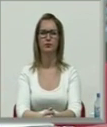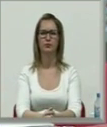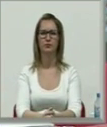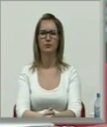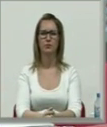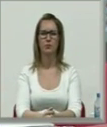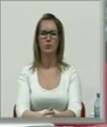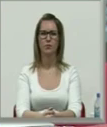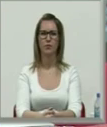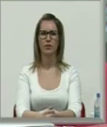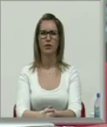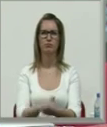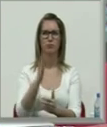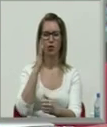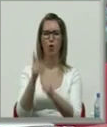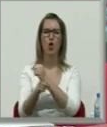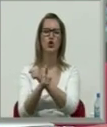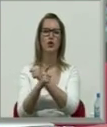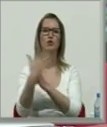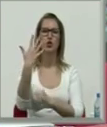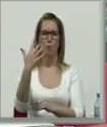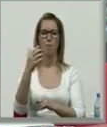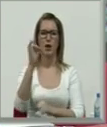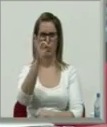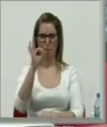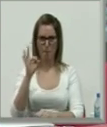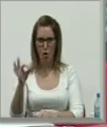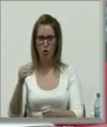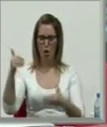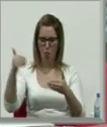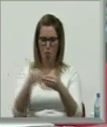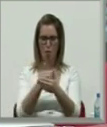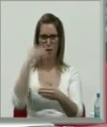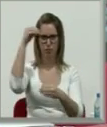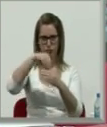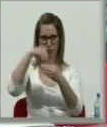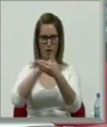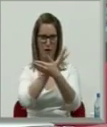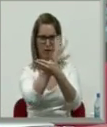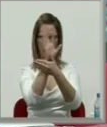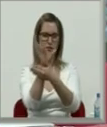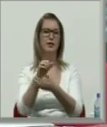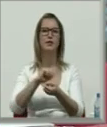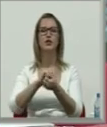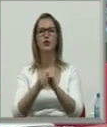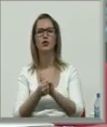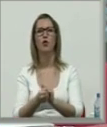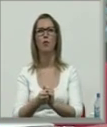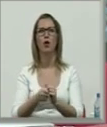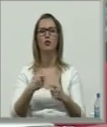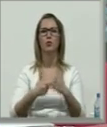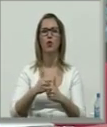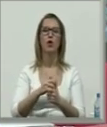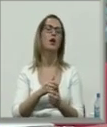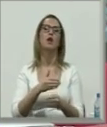okazało się, że 75% nowych inwestycji są czynionych przez lokalnych przedsiębiorców, czyli nie jest